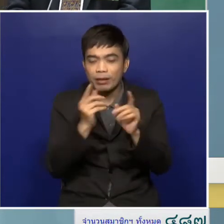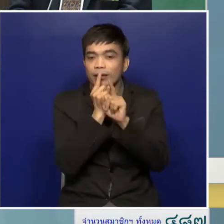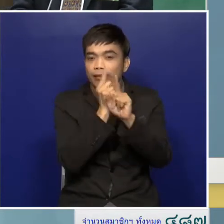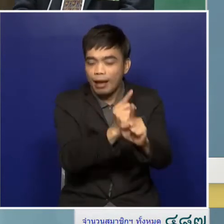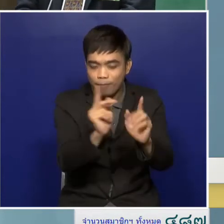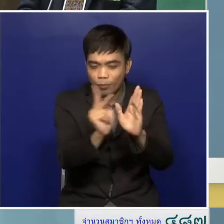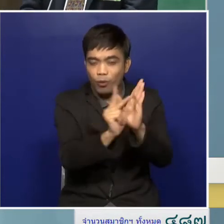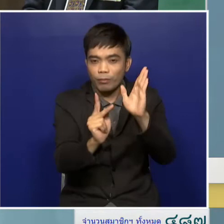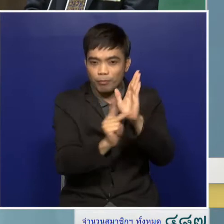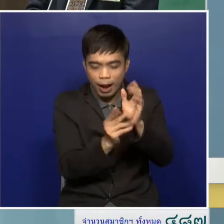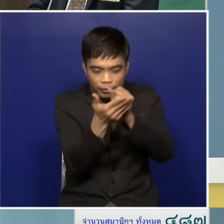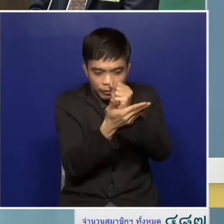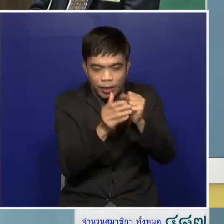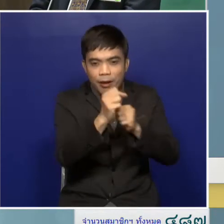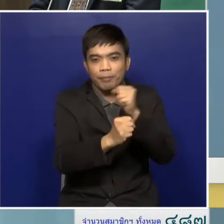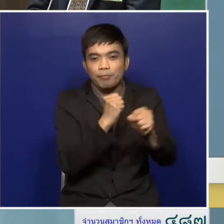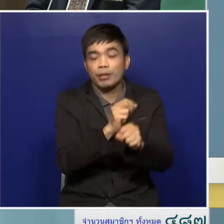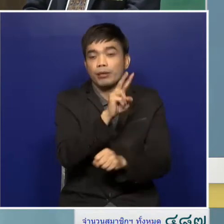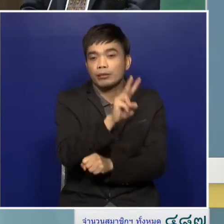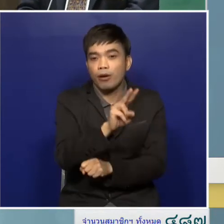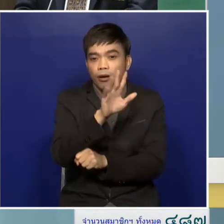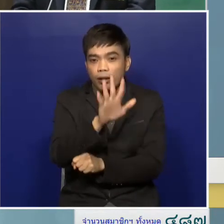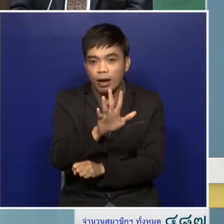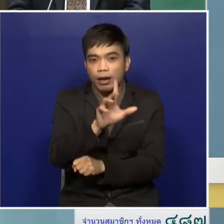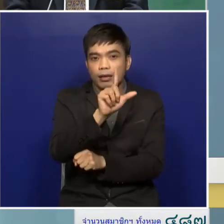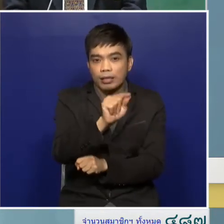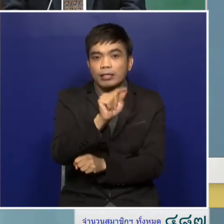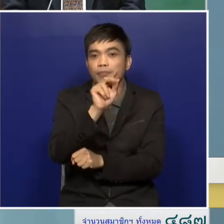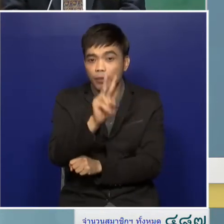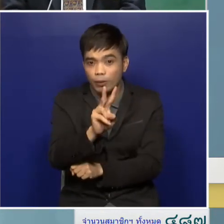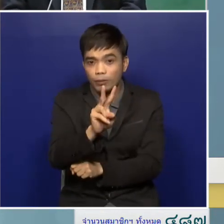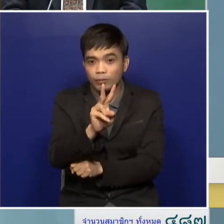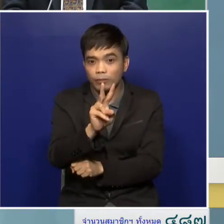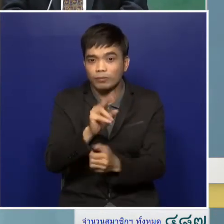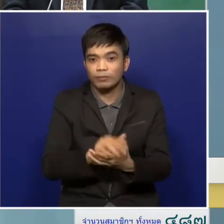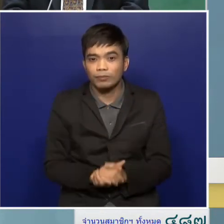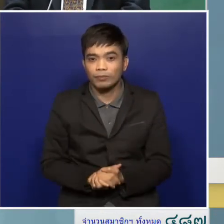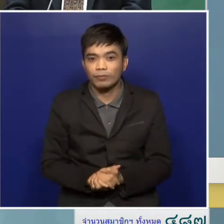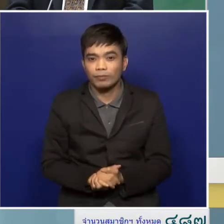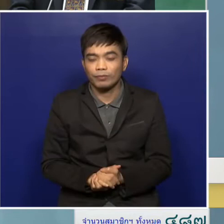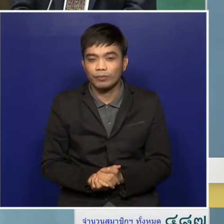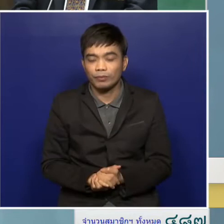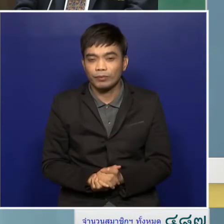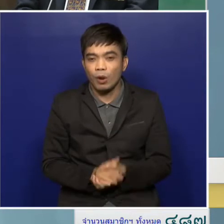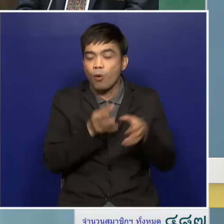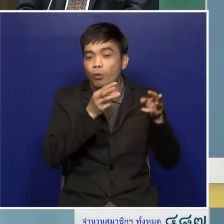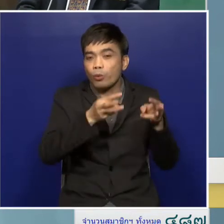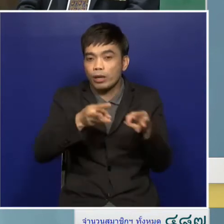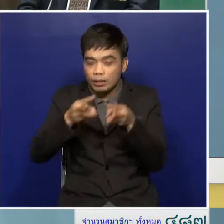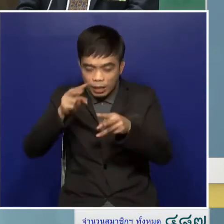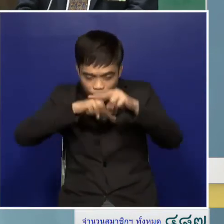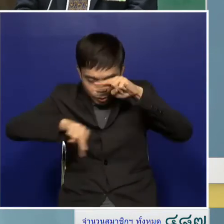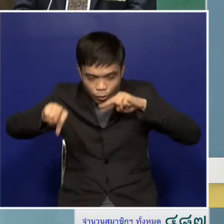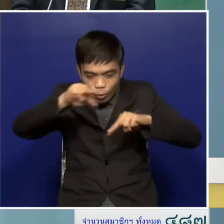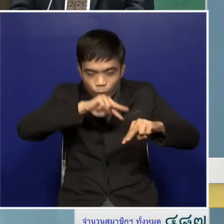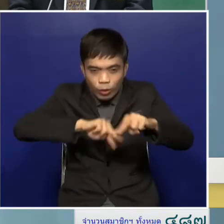พระบัญญัติยาเสพติดให้โทษพ.ศ2522แล้วมาตรการต่างๆที่ท่าน